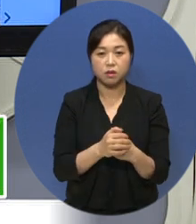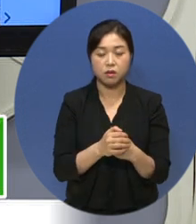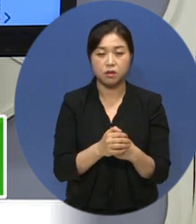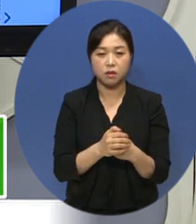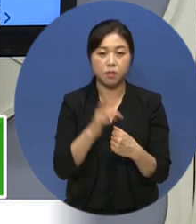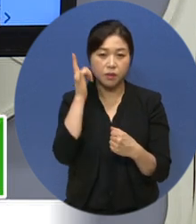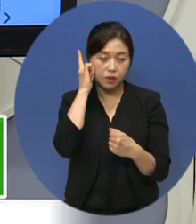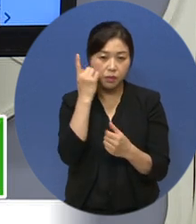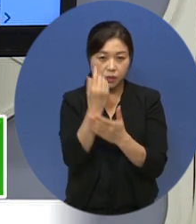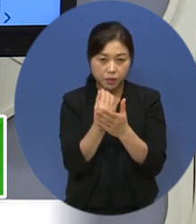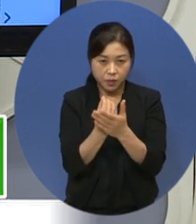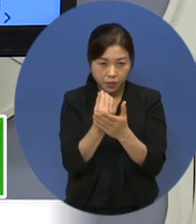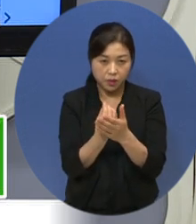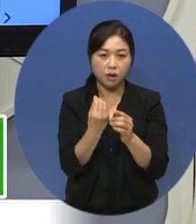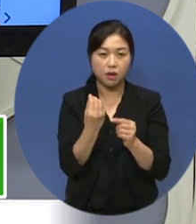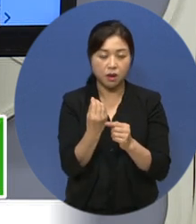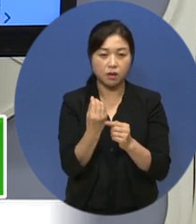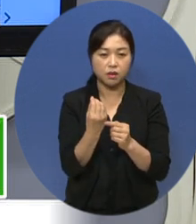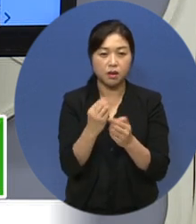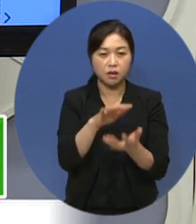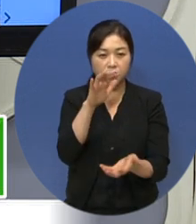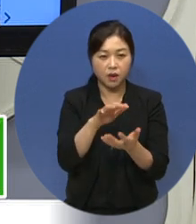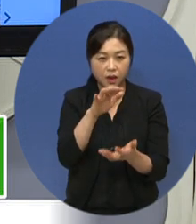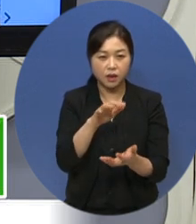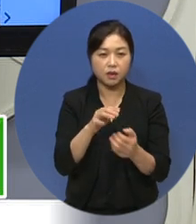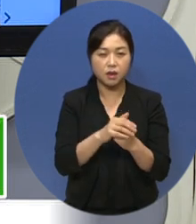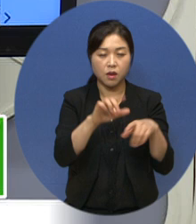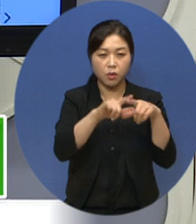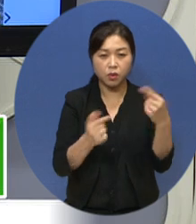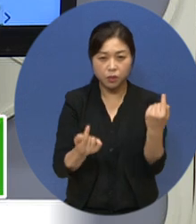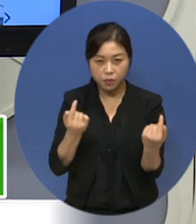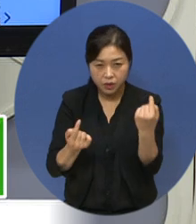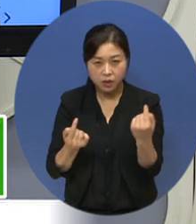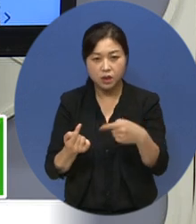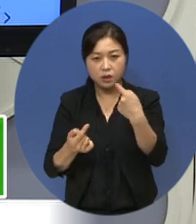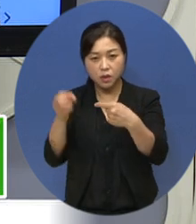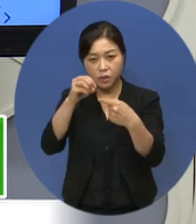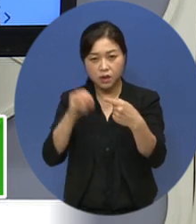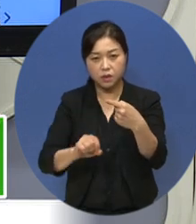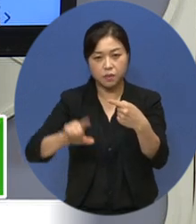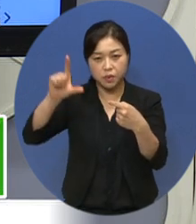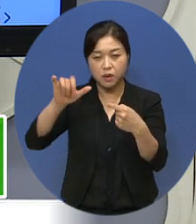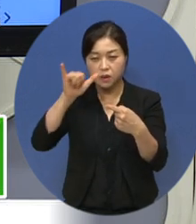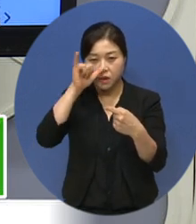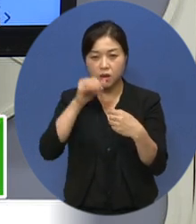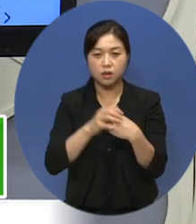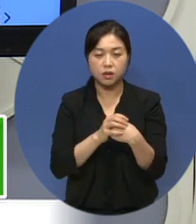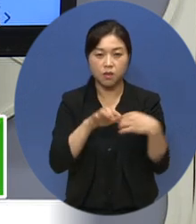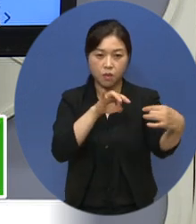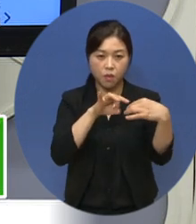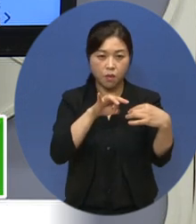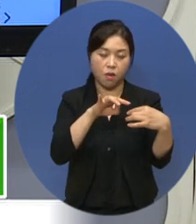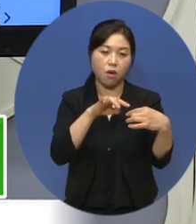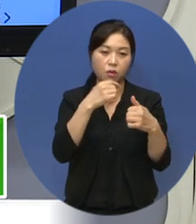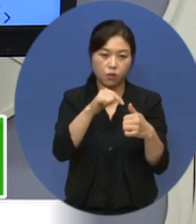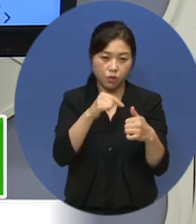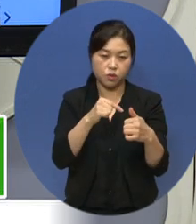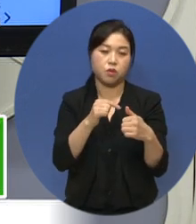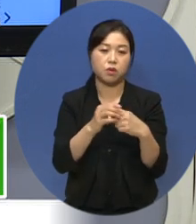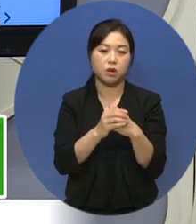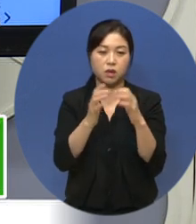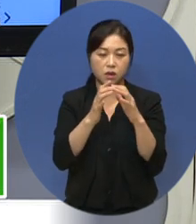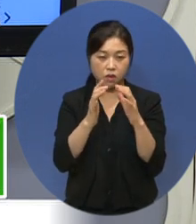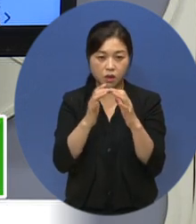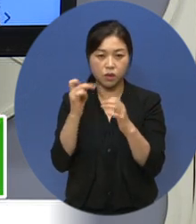트래픽 양이 평상시 대비 1000% 이상 증가하는 등 원격 교육과 온 오프라인 융합 교육을 효과적으로